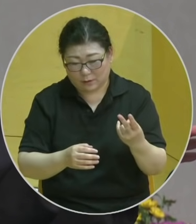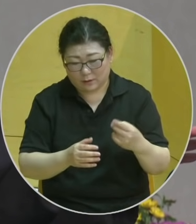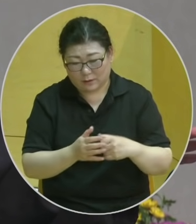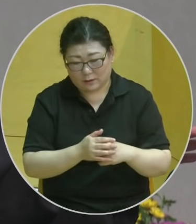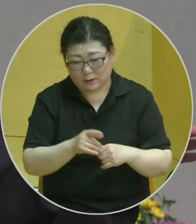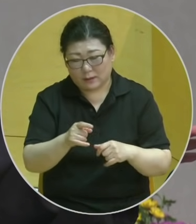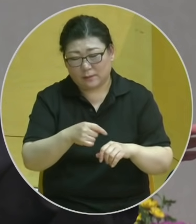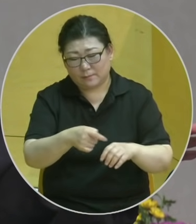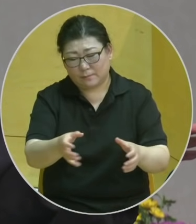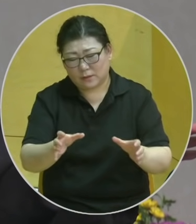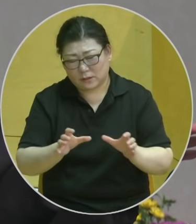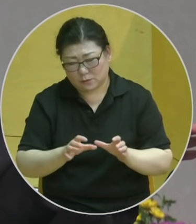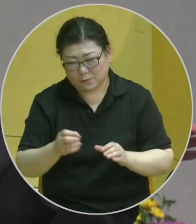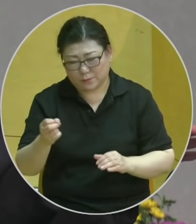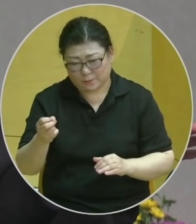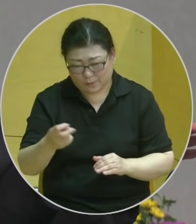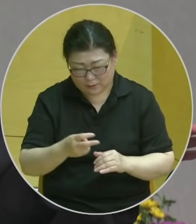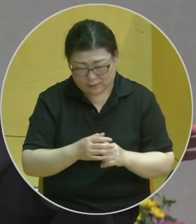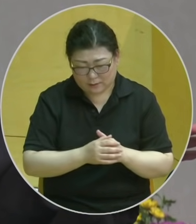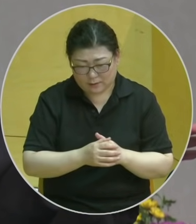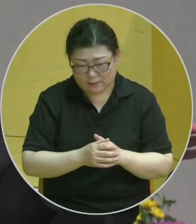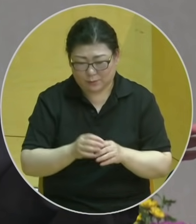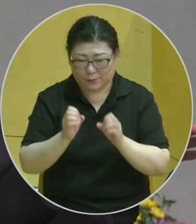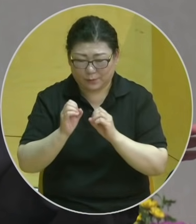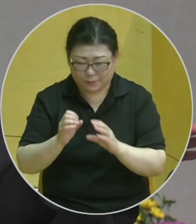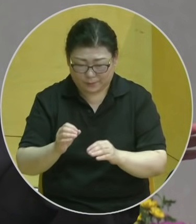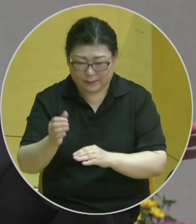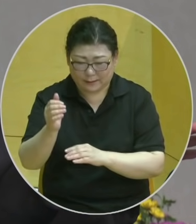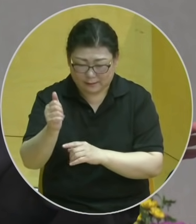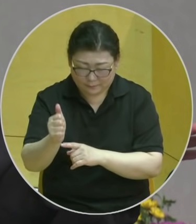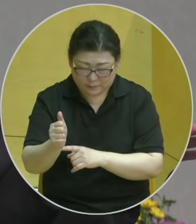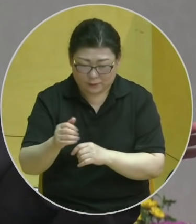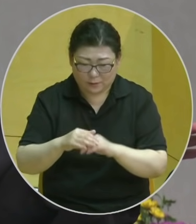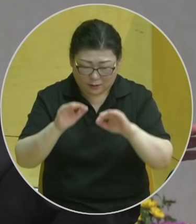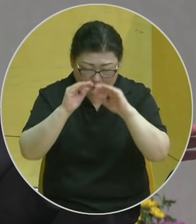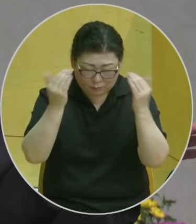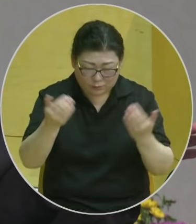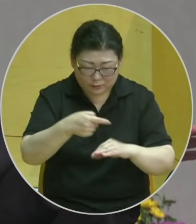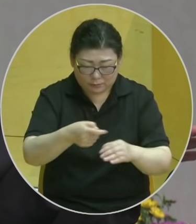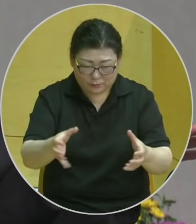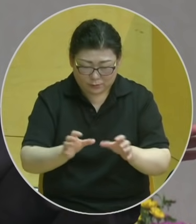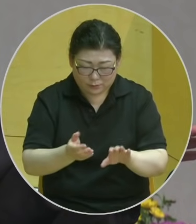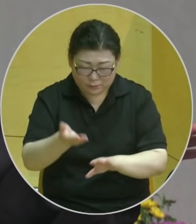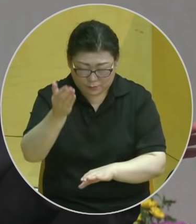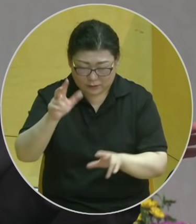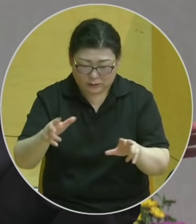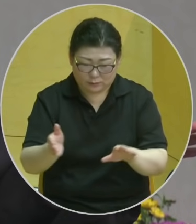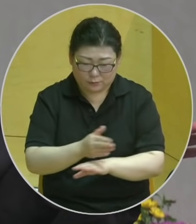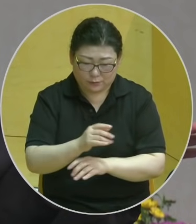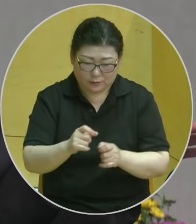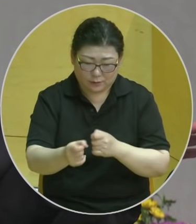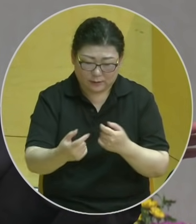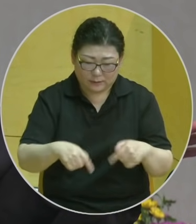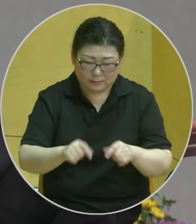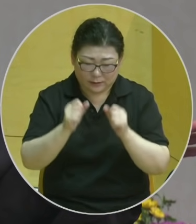땅의 이민족 하나님 선교사님들과 모든 민족들 위해 지금부터